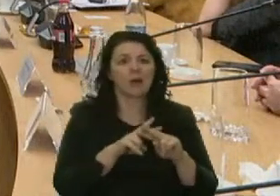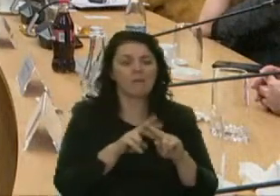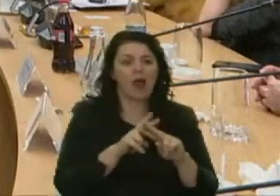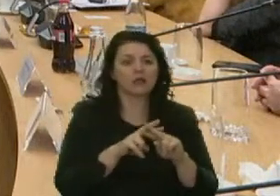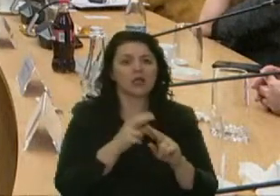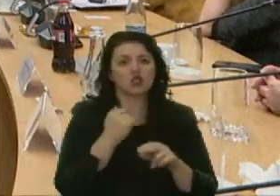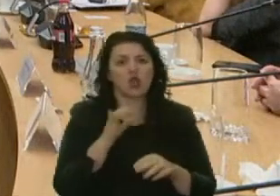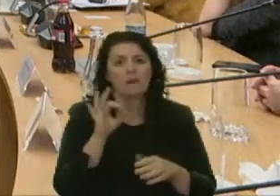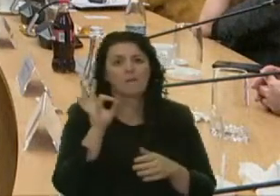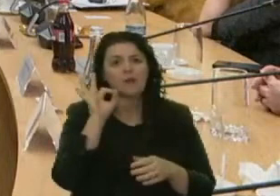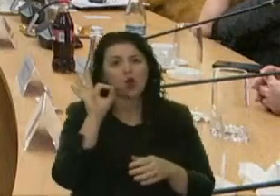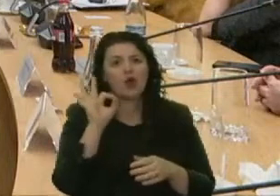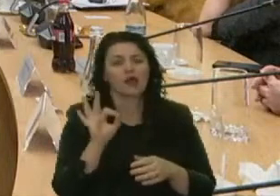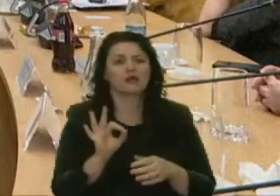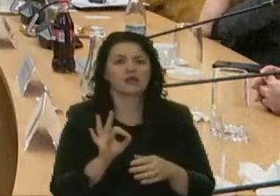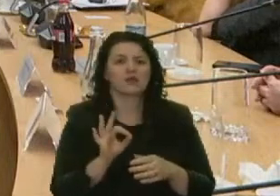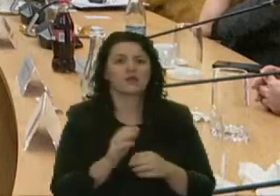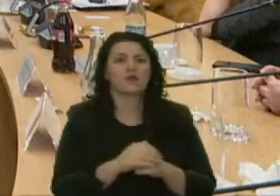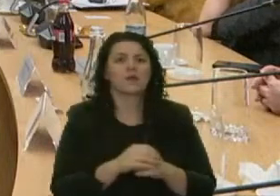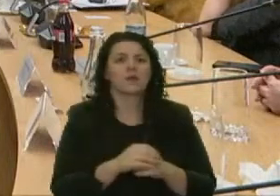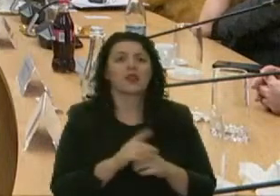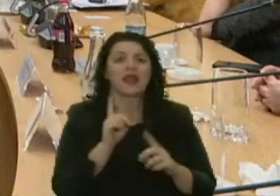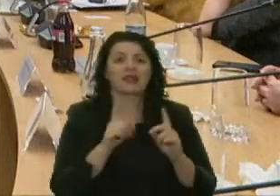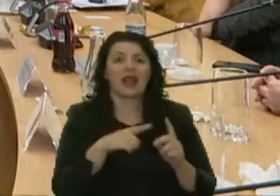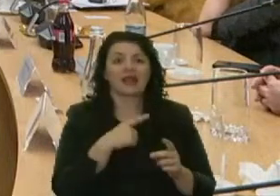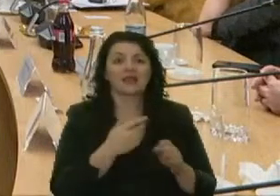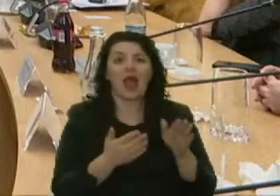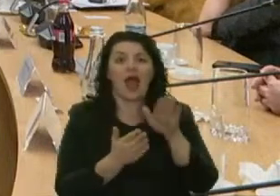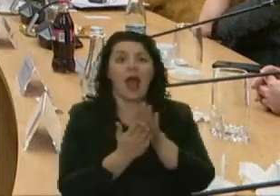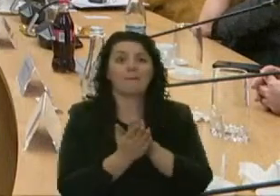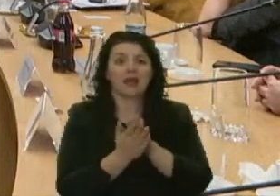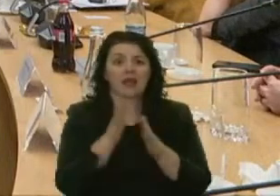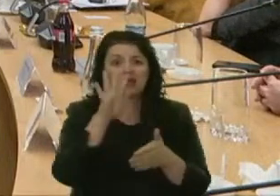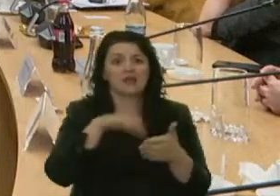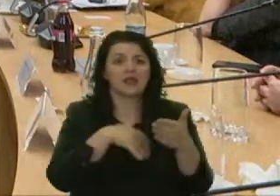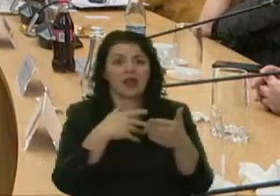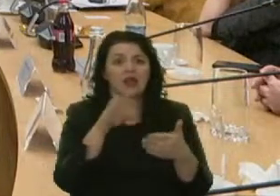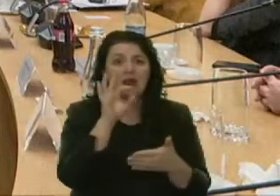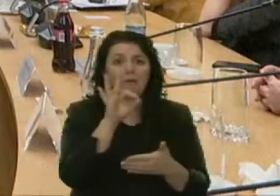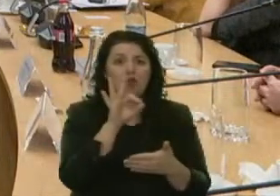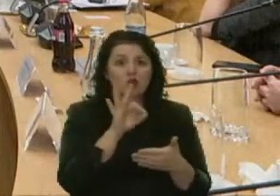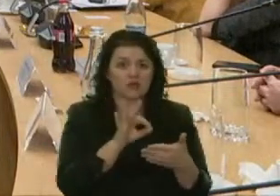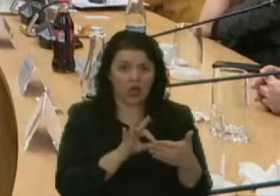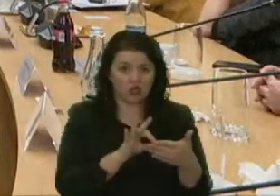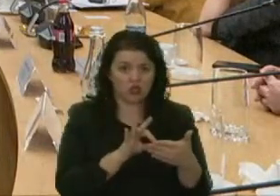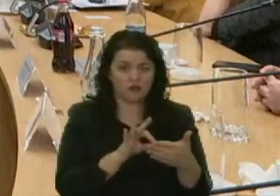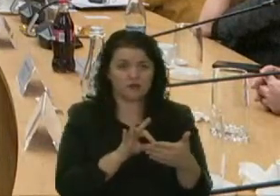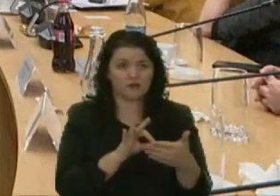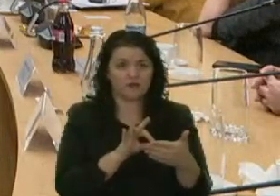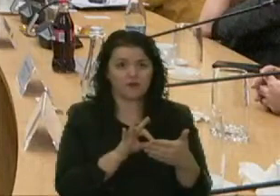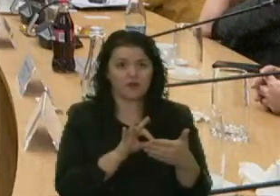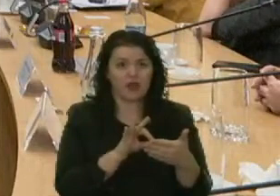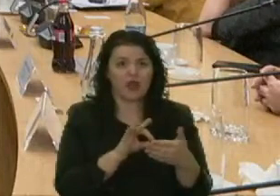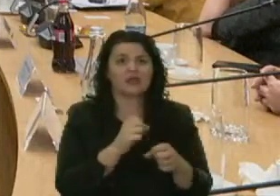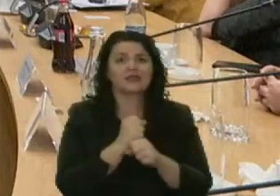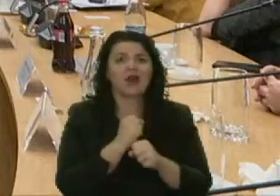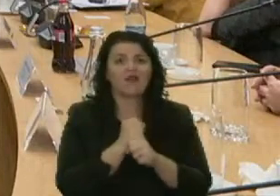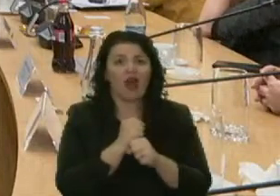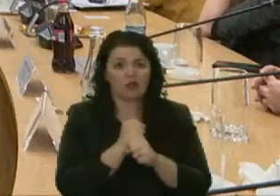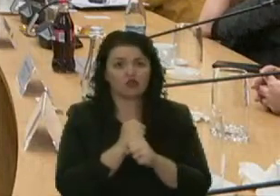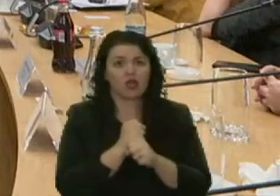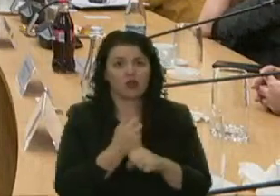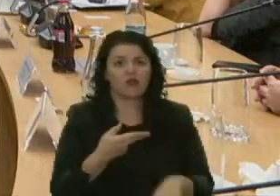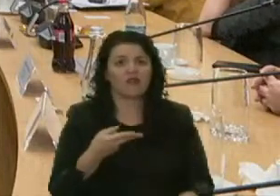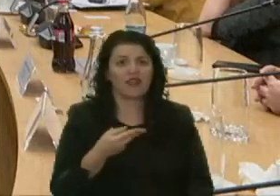un o proiecție pe viitor ar însemna în felul următor dacă i să aplicăm o grilă de punctaj să zicem că se schimb ne ducem la grila de punctaj și să facem cum sunt